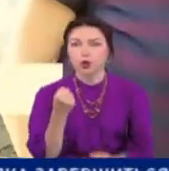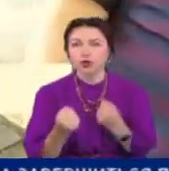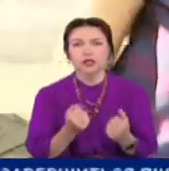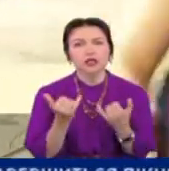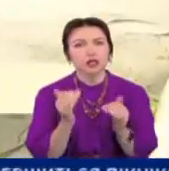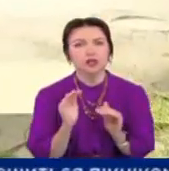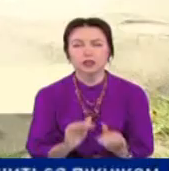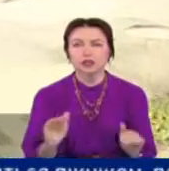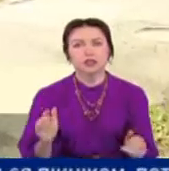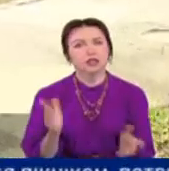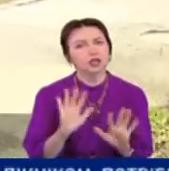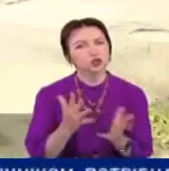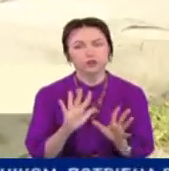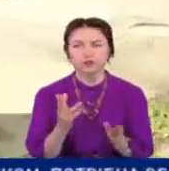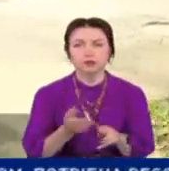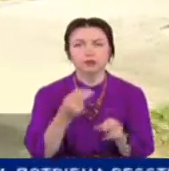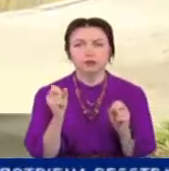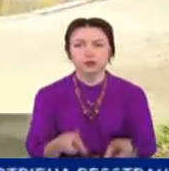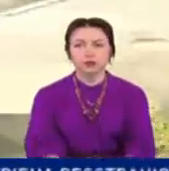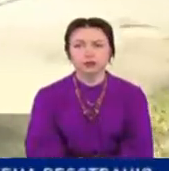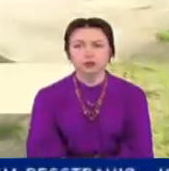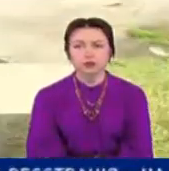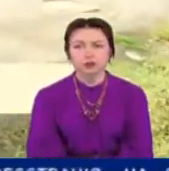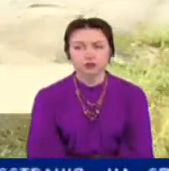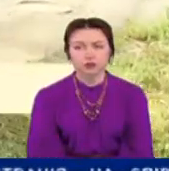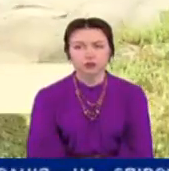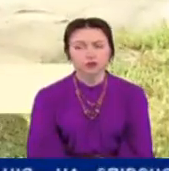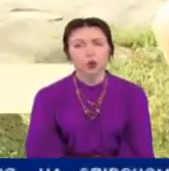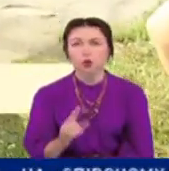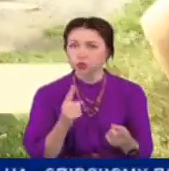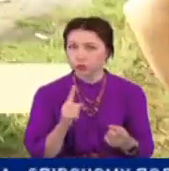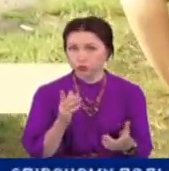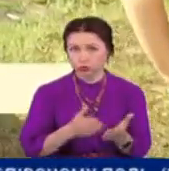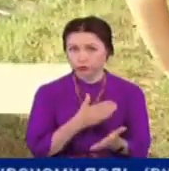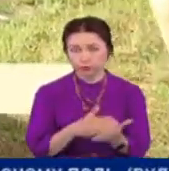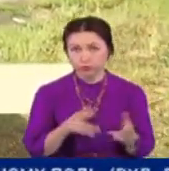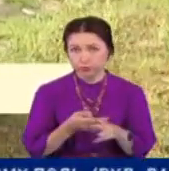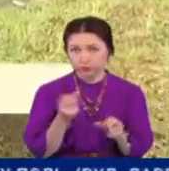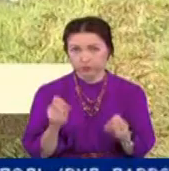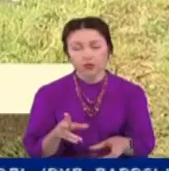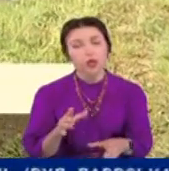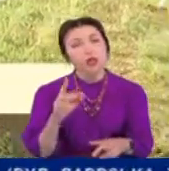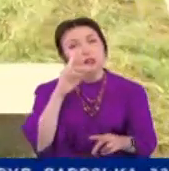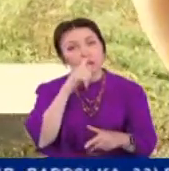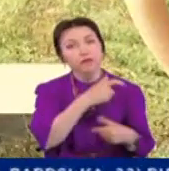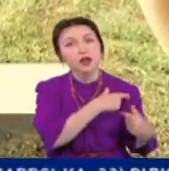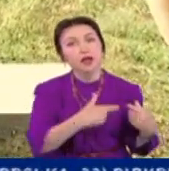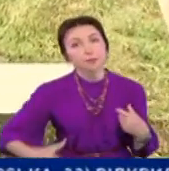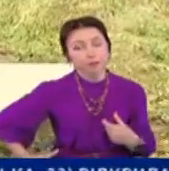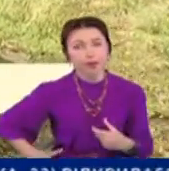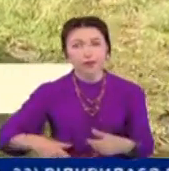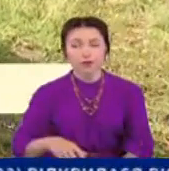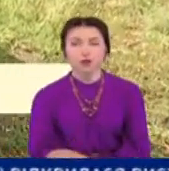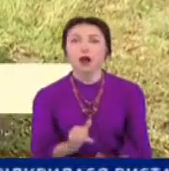не зовсім безпечна. Чому не зовсім безпечно, мама? Тому що неправильно ремні прицеплені, Маркуша. А